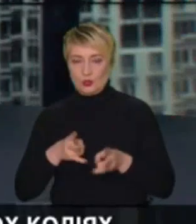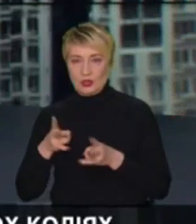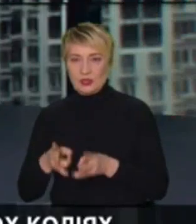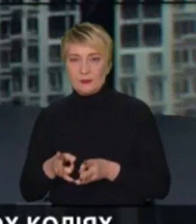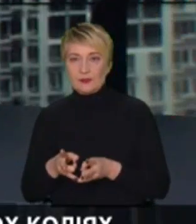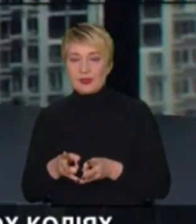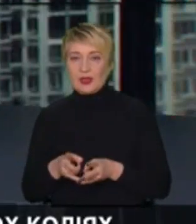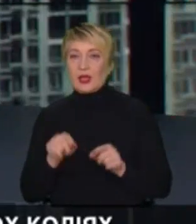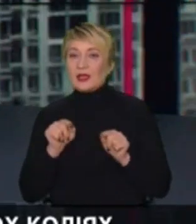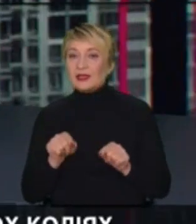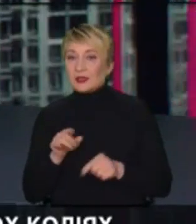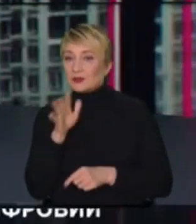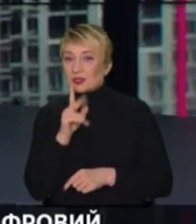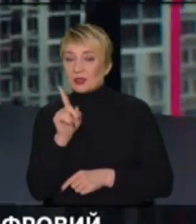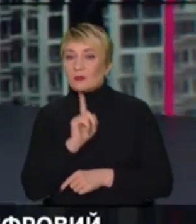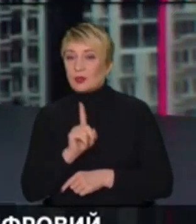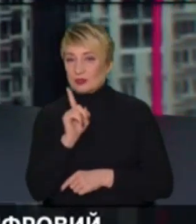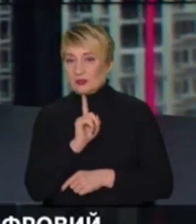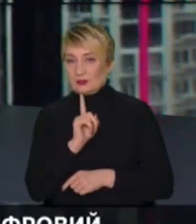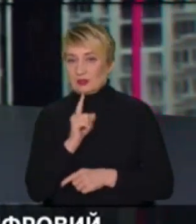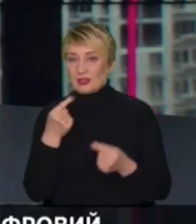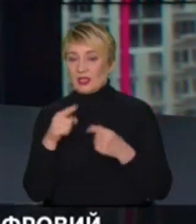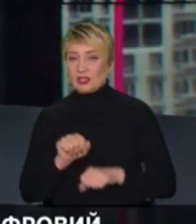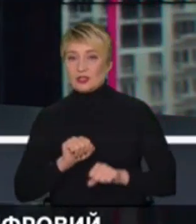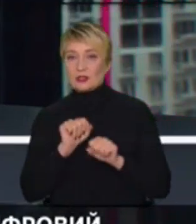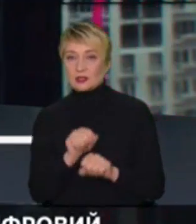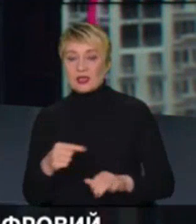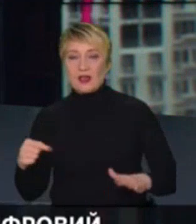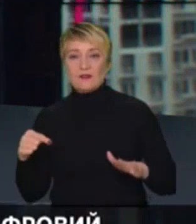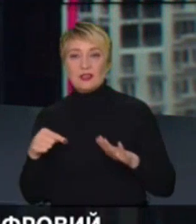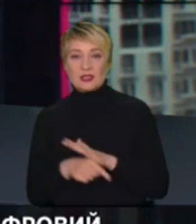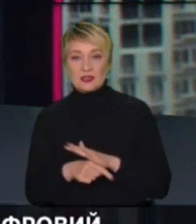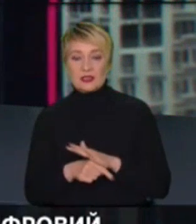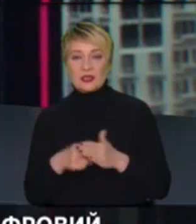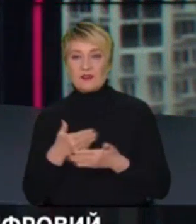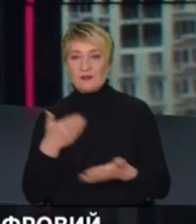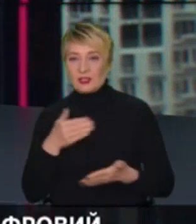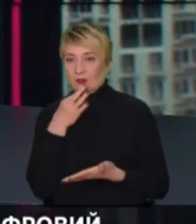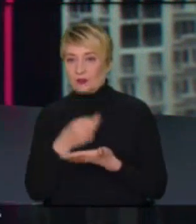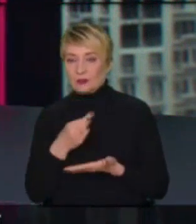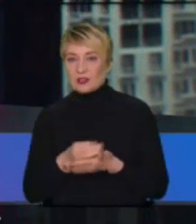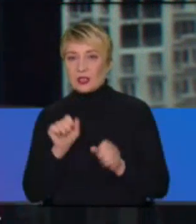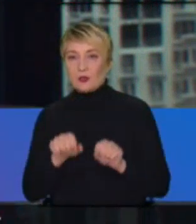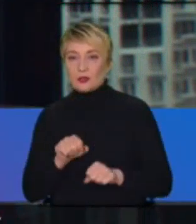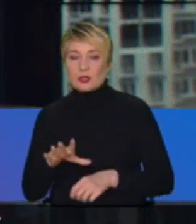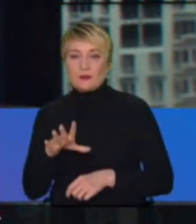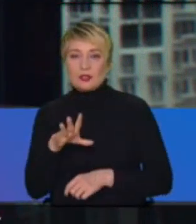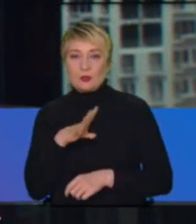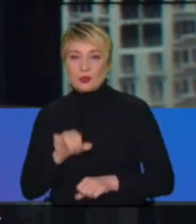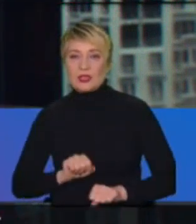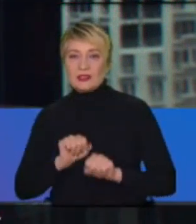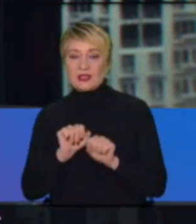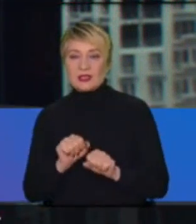Ну, а тим часом хтось намагається, поки інші захищають, втекти від відповідальності і від можливості стати на захист своєї держави.